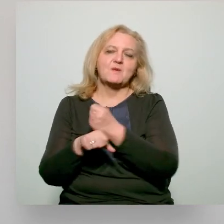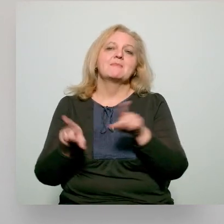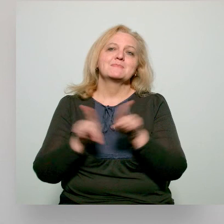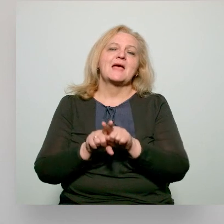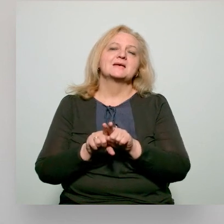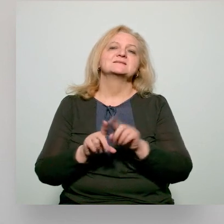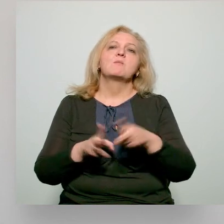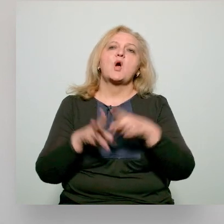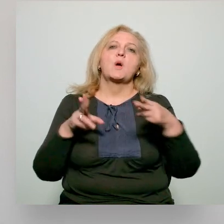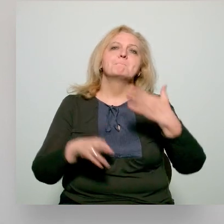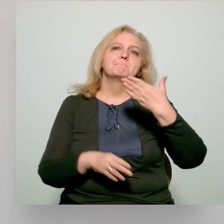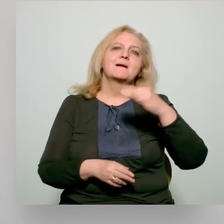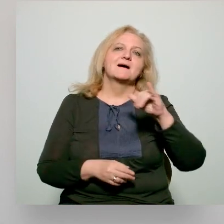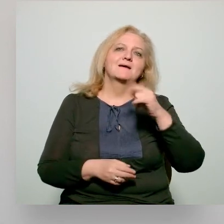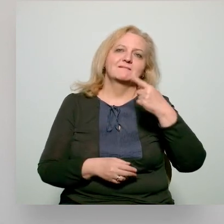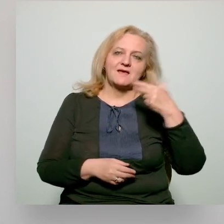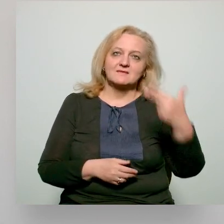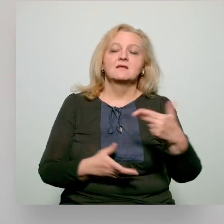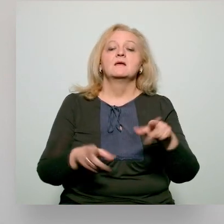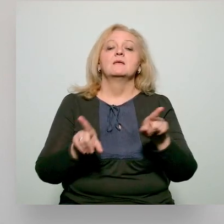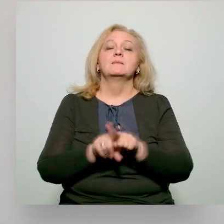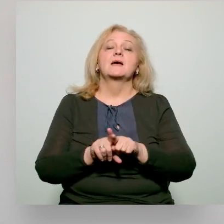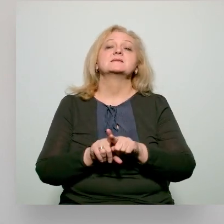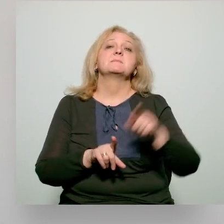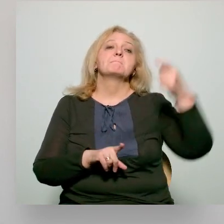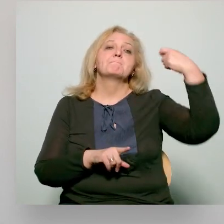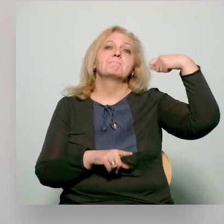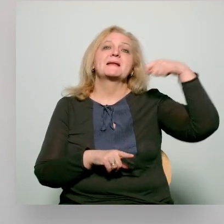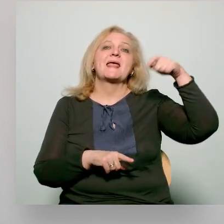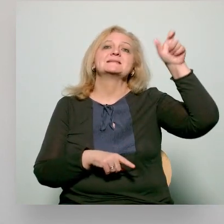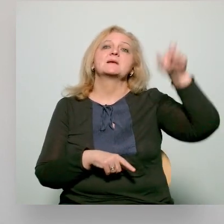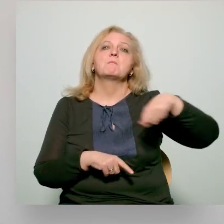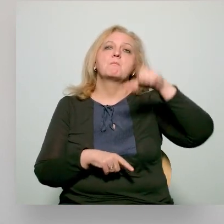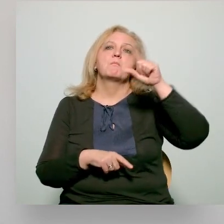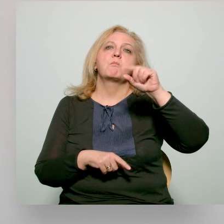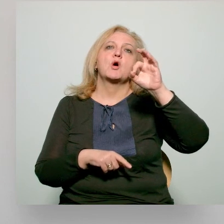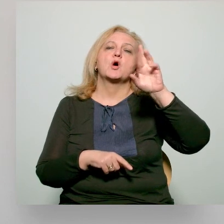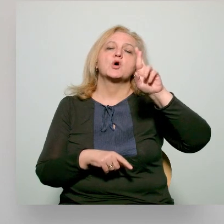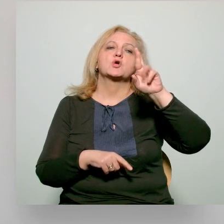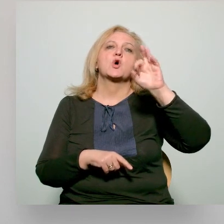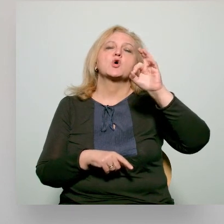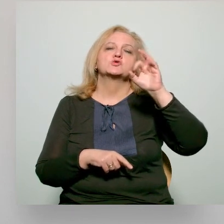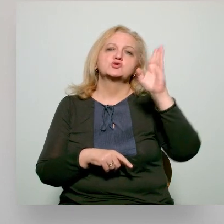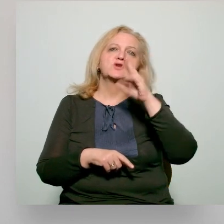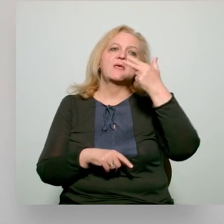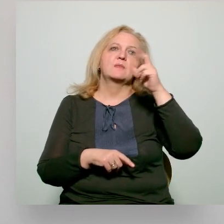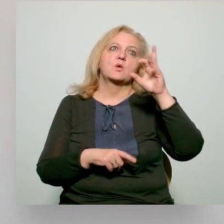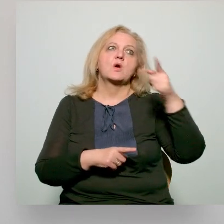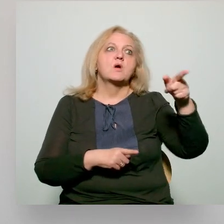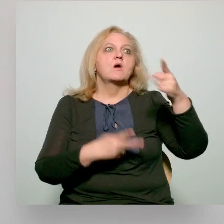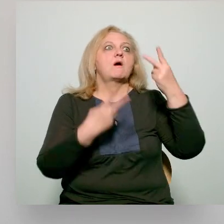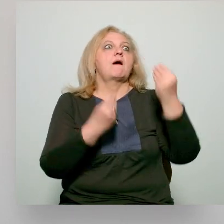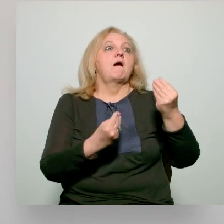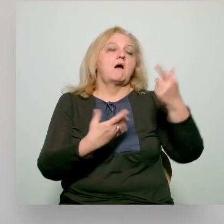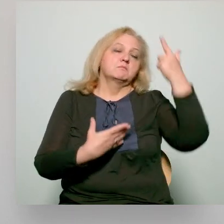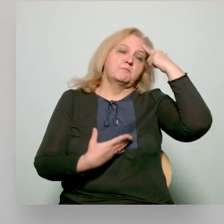і вибору, доконання вибору президента Порошенки, який теж був постраждений як цуд. Мілишми надію, що швидко